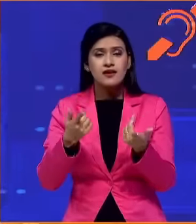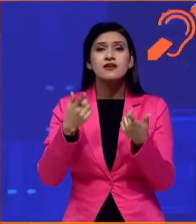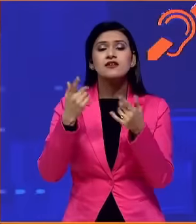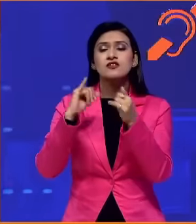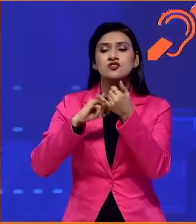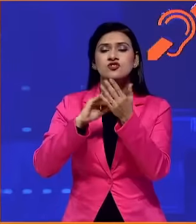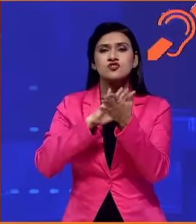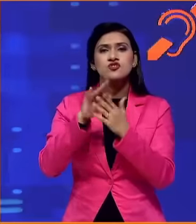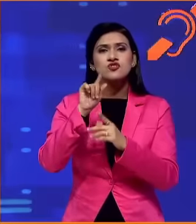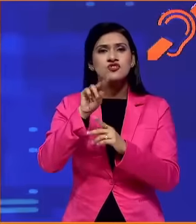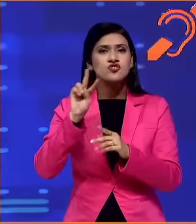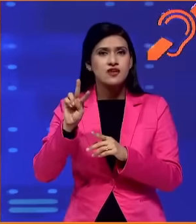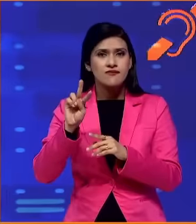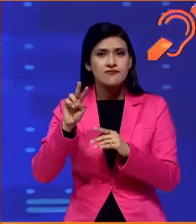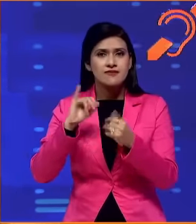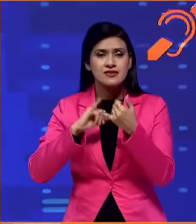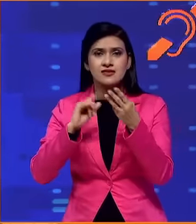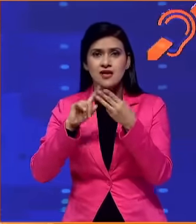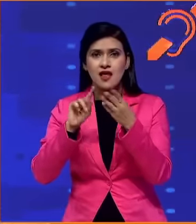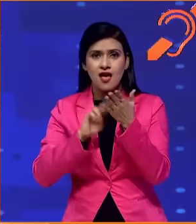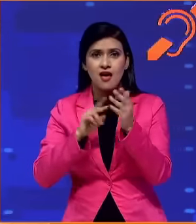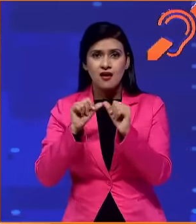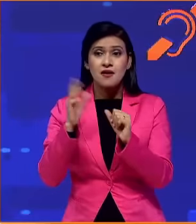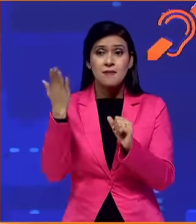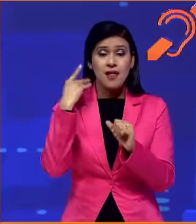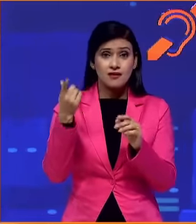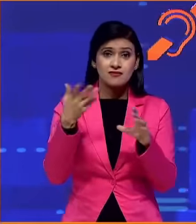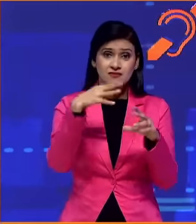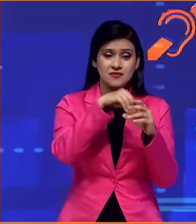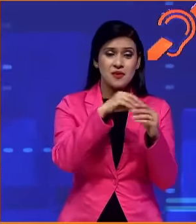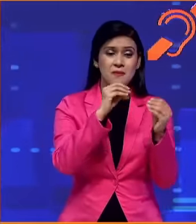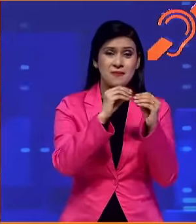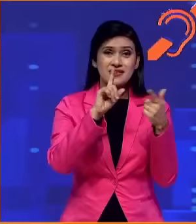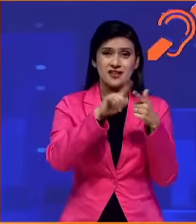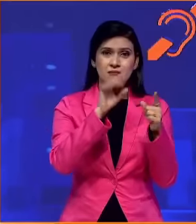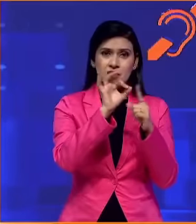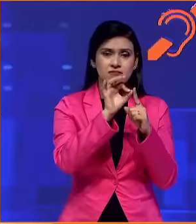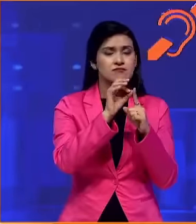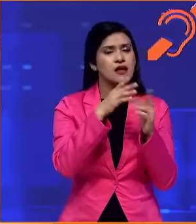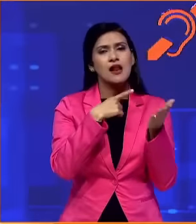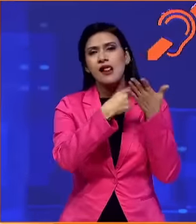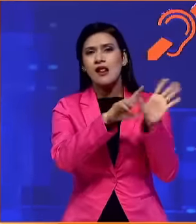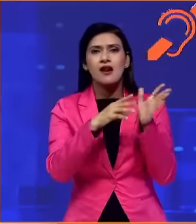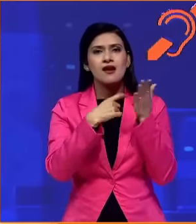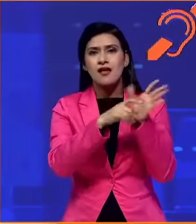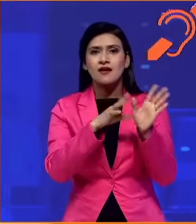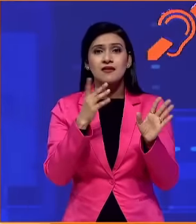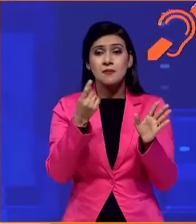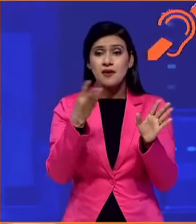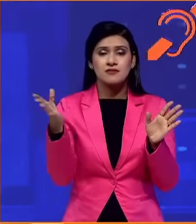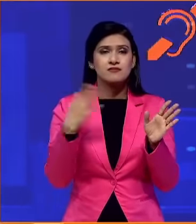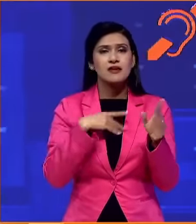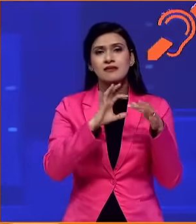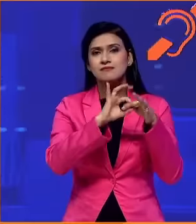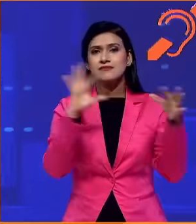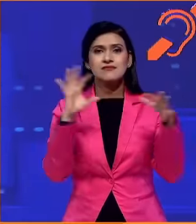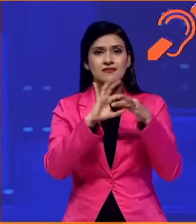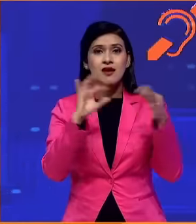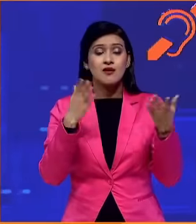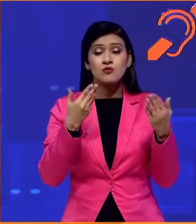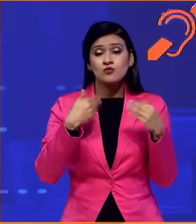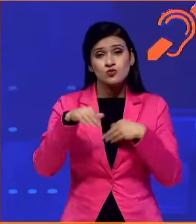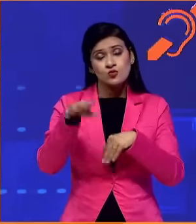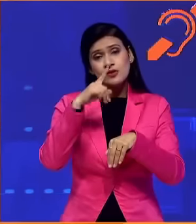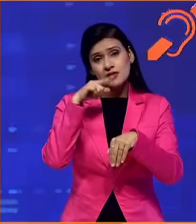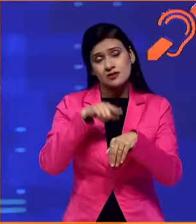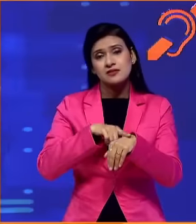सभीएक-एककरकेभाजपासेअलगहोगए।अब, अगरभाजपाकोलगताहैकिवह अपनेदमपरपूरेमैदानपरकब्जाकरलेगी,तो लोकसभाचुनावआनेपरहीपता